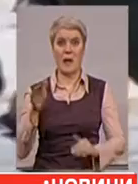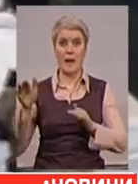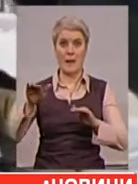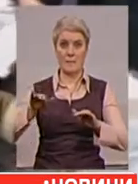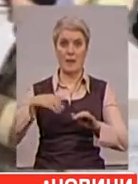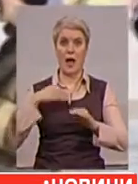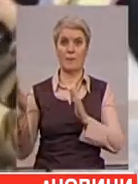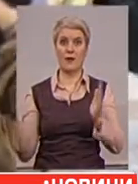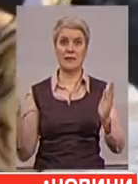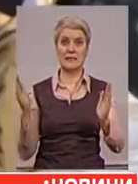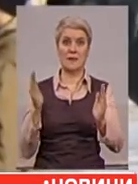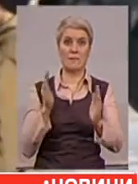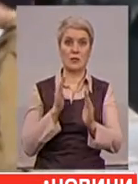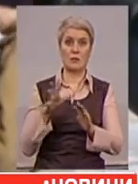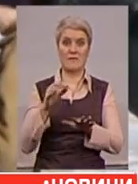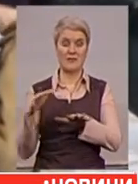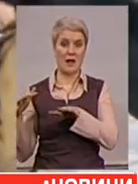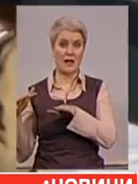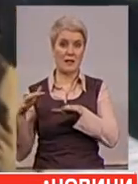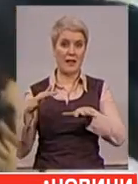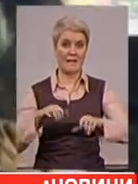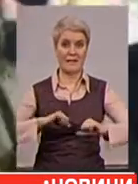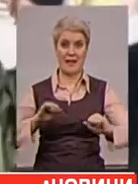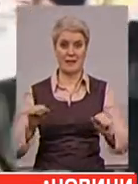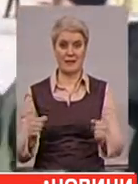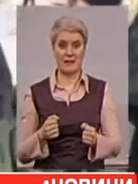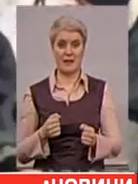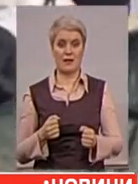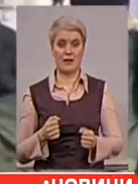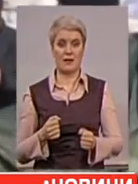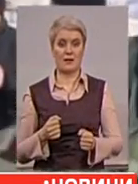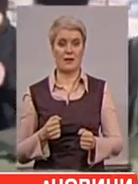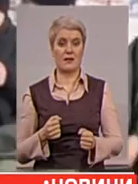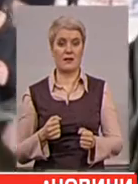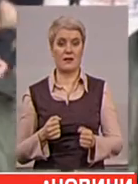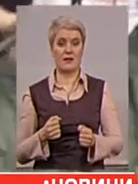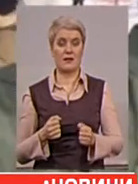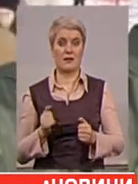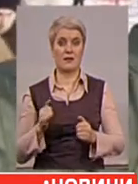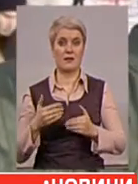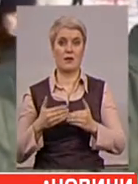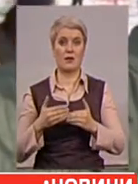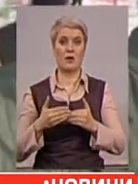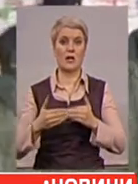есть весь, вся лавина льда идет, реально. Вот. И майн начал увеличиваться. То есть